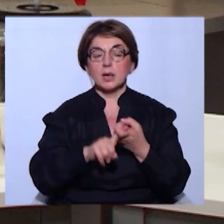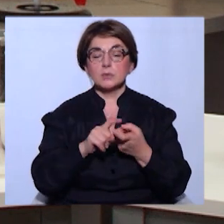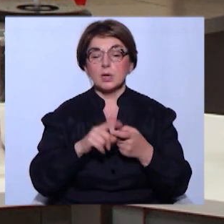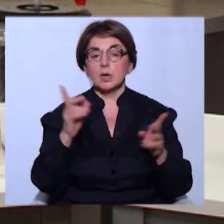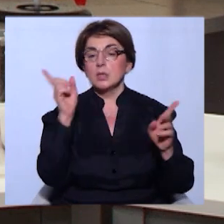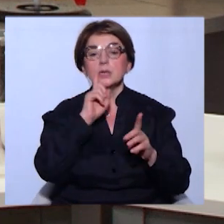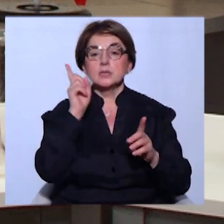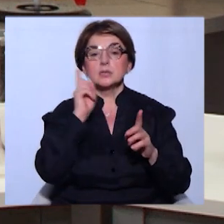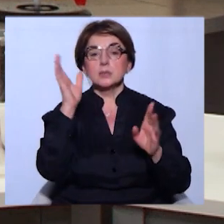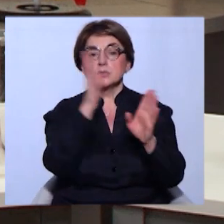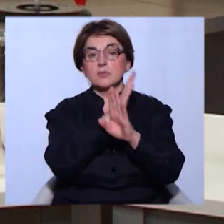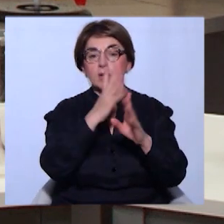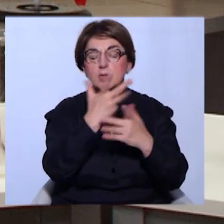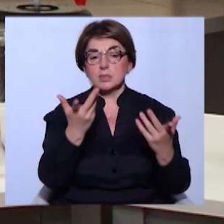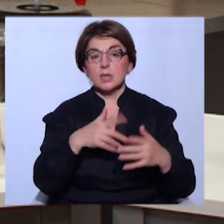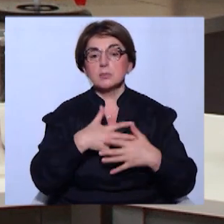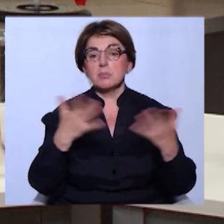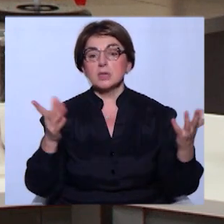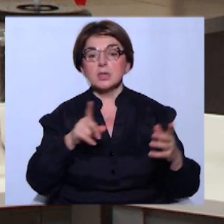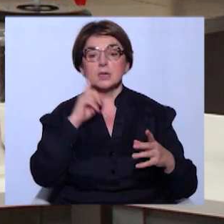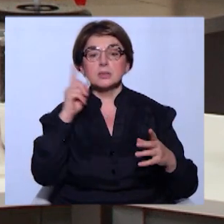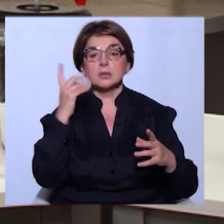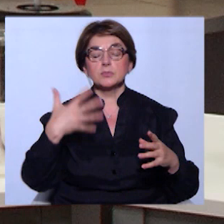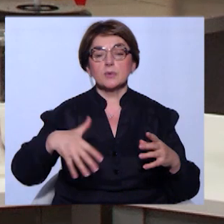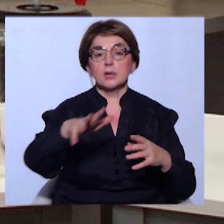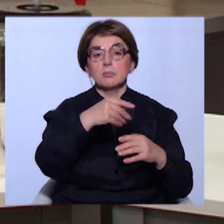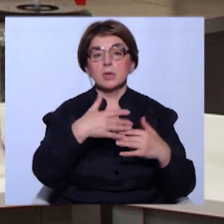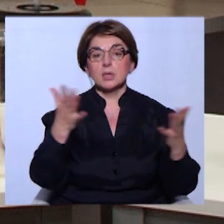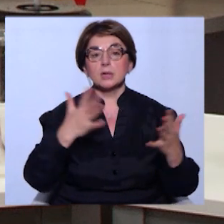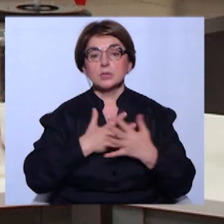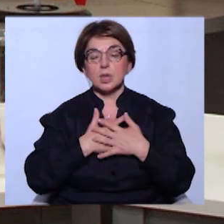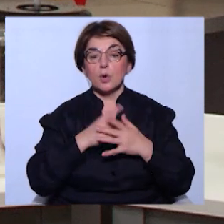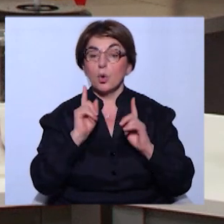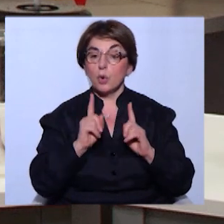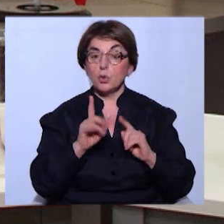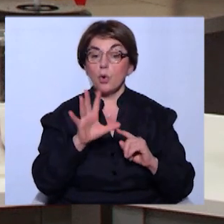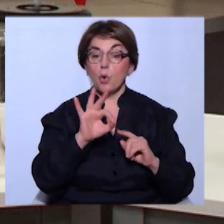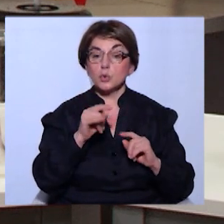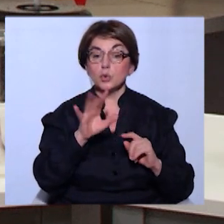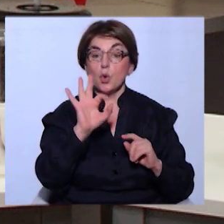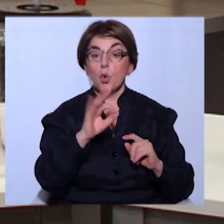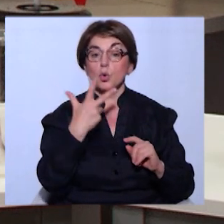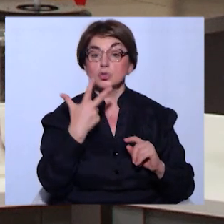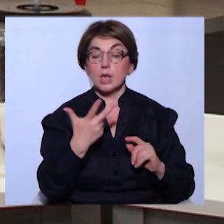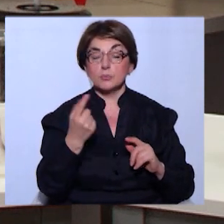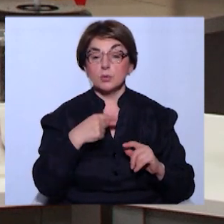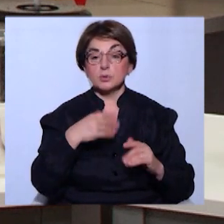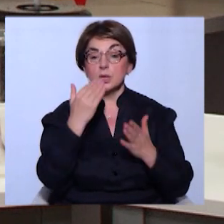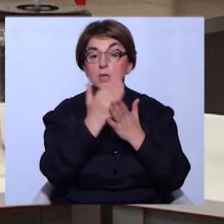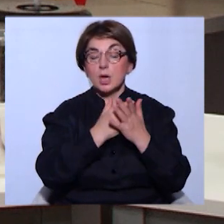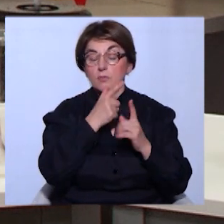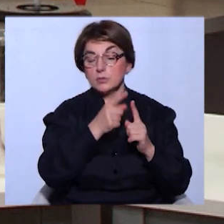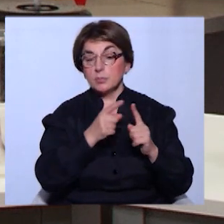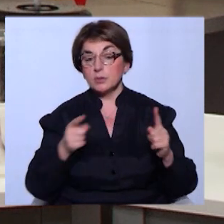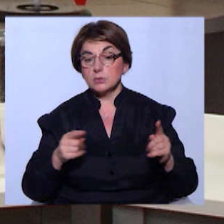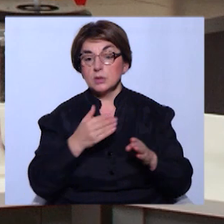თავისთავად სიმწვანესთანაც არის დაკავშირებული და ვიცით, რომ რაც მეტია გამწვანება, მეტია ჟანგბადიც. ხოლო რაც შეეხება ოზონს, ეს არის